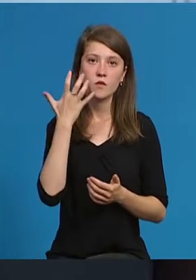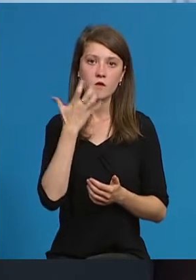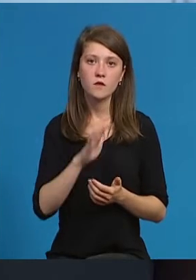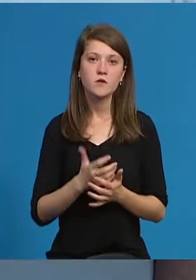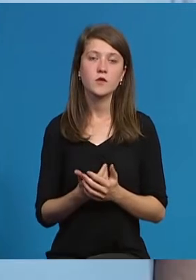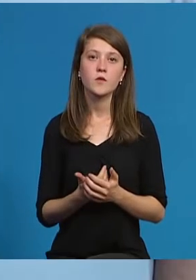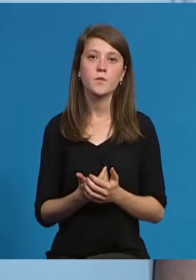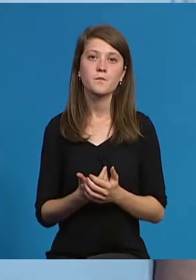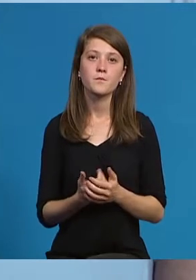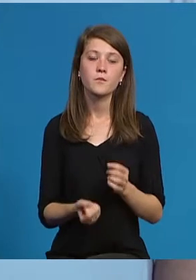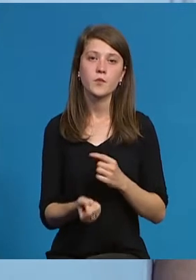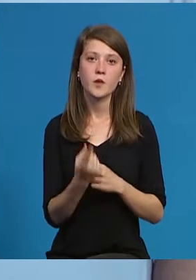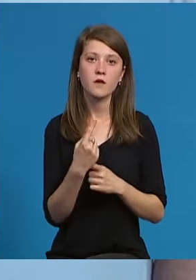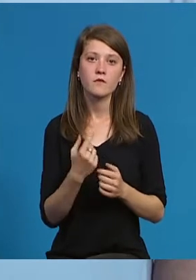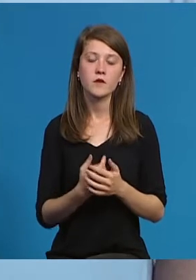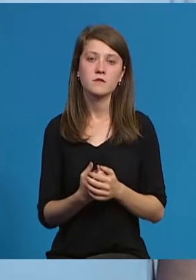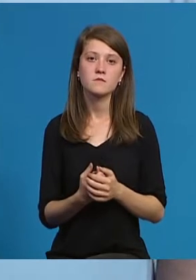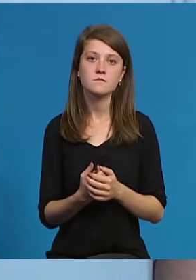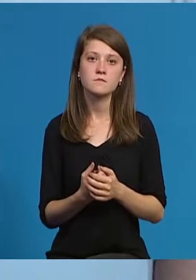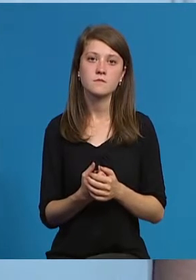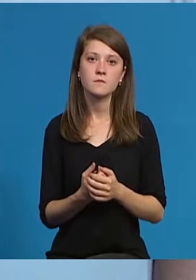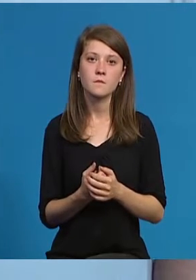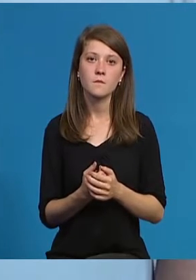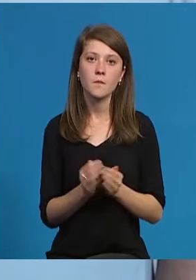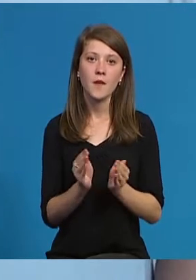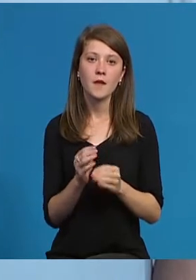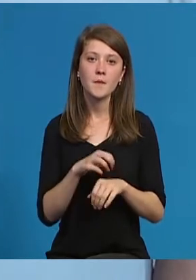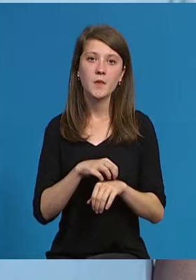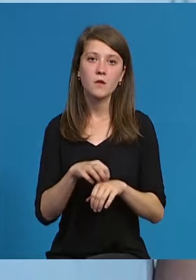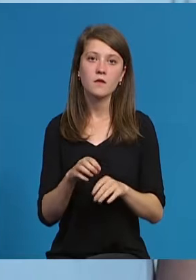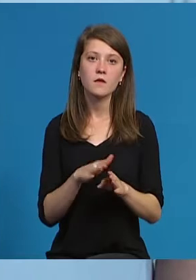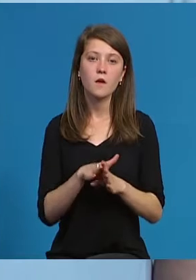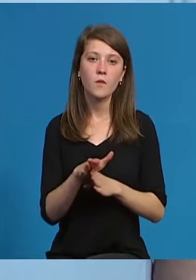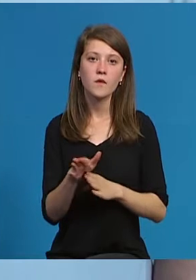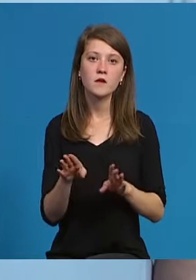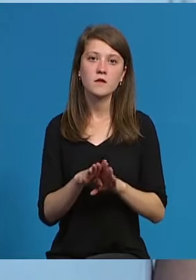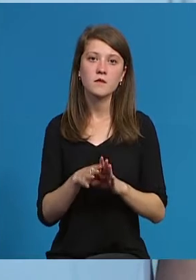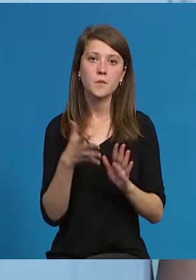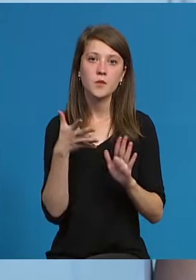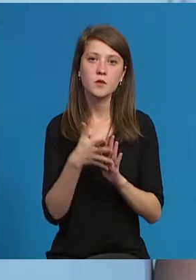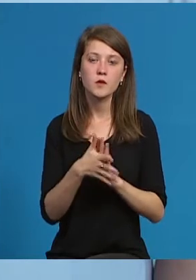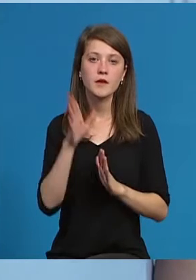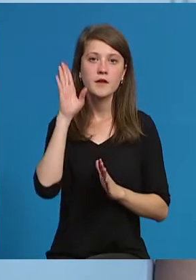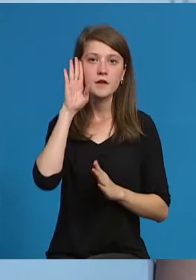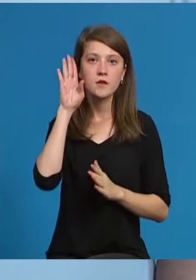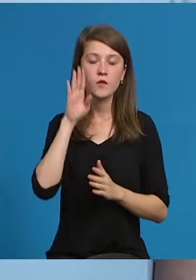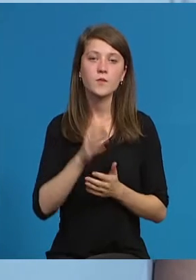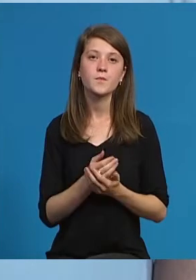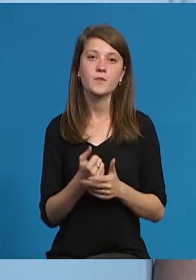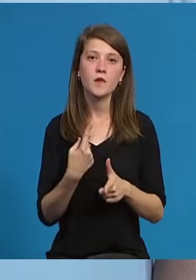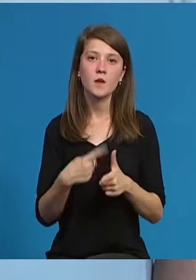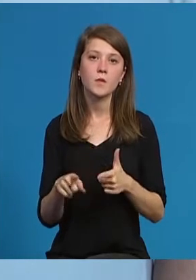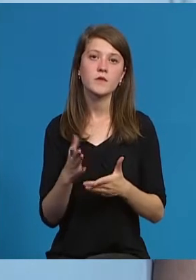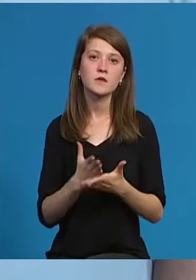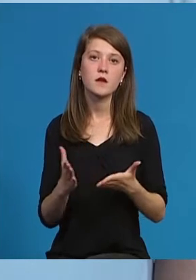Тобто поява маленьких міхурців, наповнених такою прозорою рідиною, або